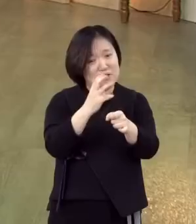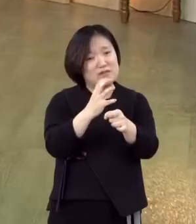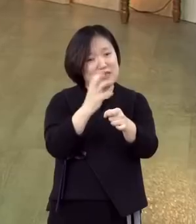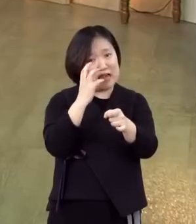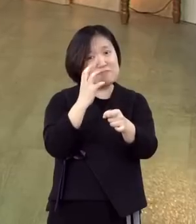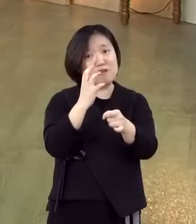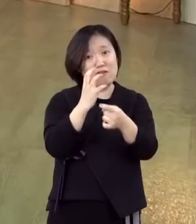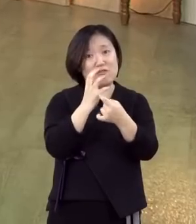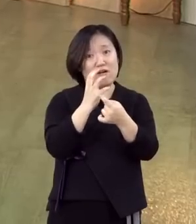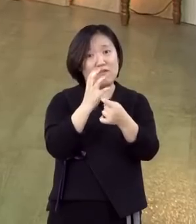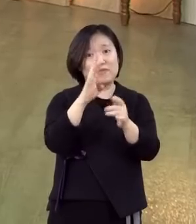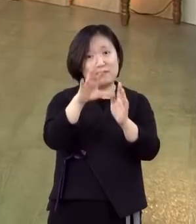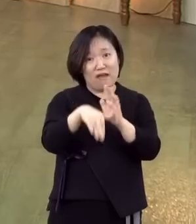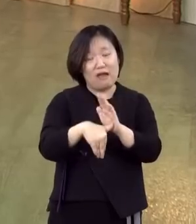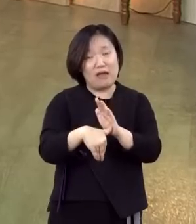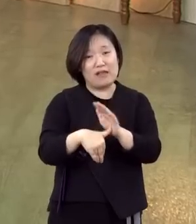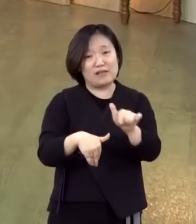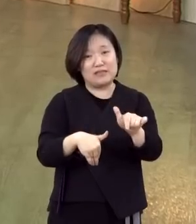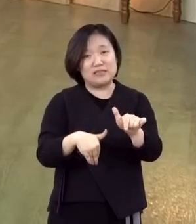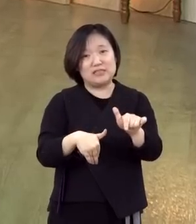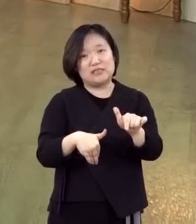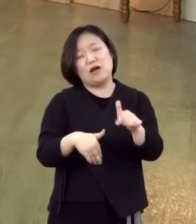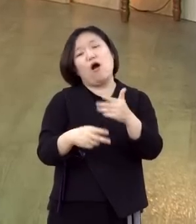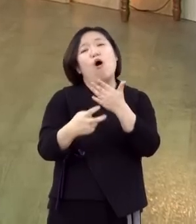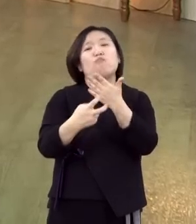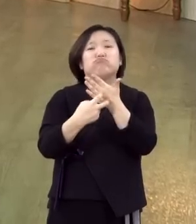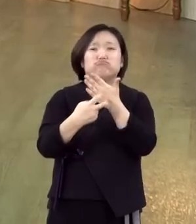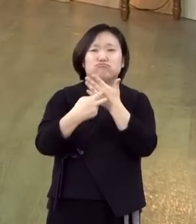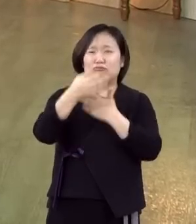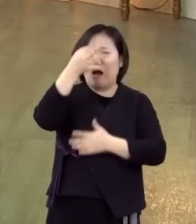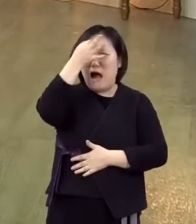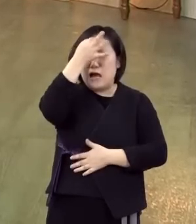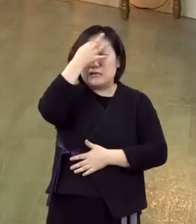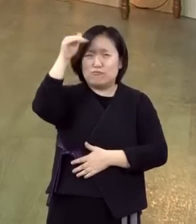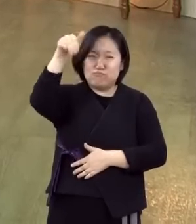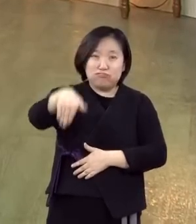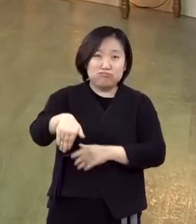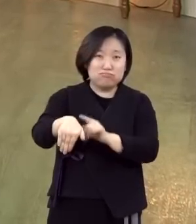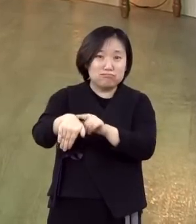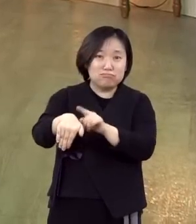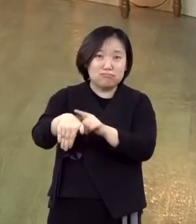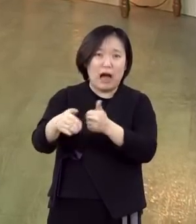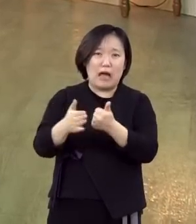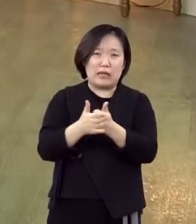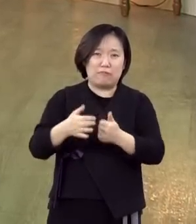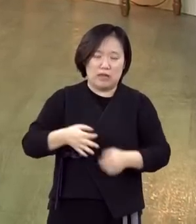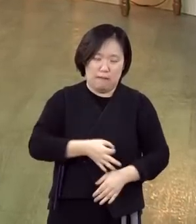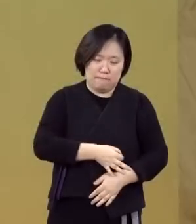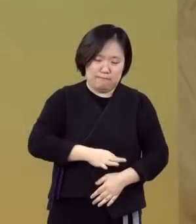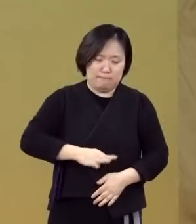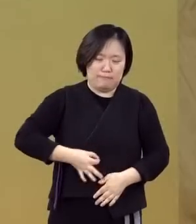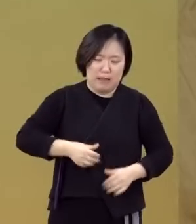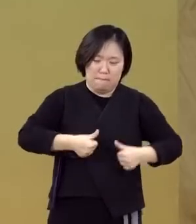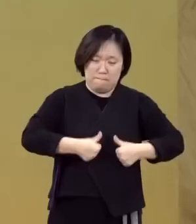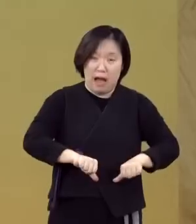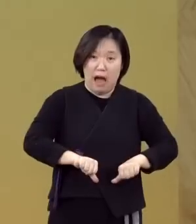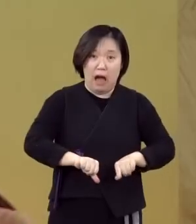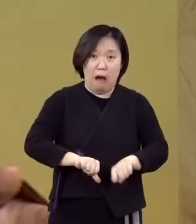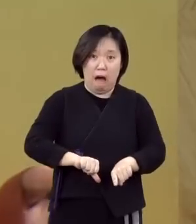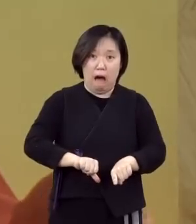거의40년전일인데,당시그의 췌장이파열됐을때의의료 기술